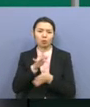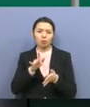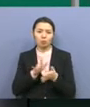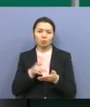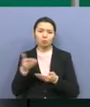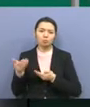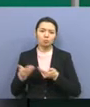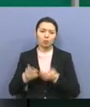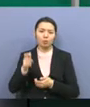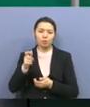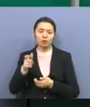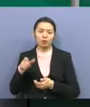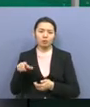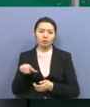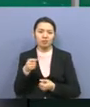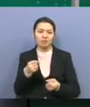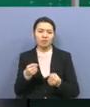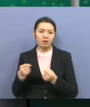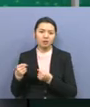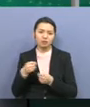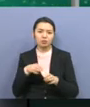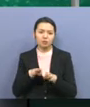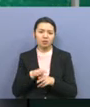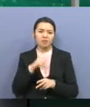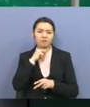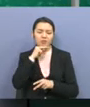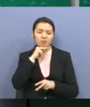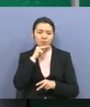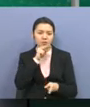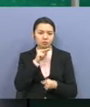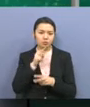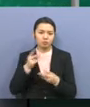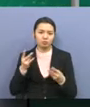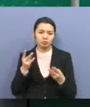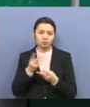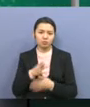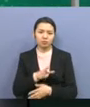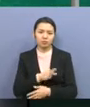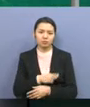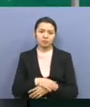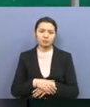жаяу жүргізушілер мен жүргізушілерді де жол үстінде ерекше мұқият болуға шақырады.